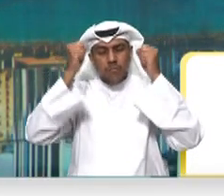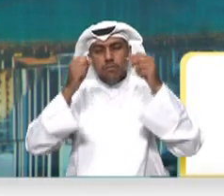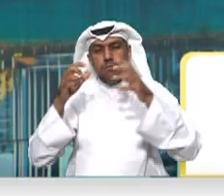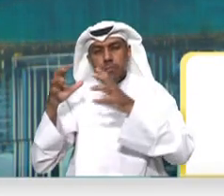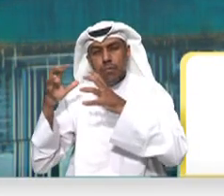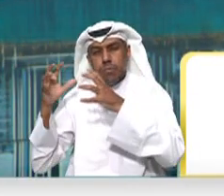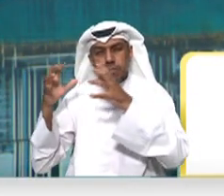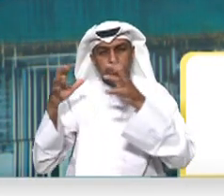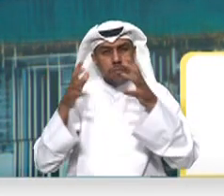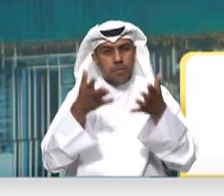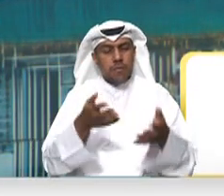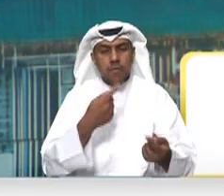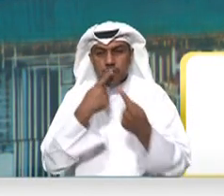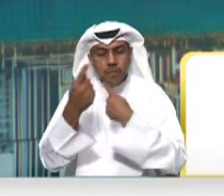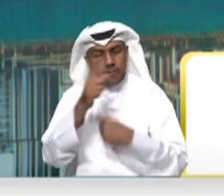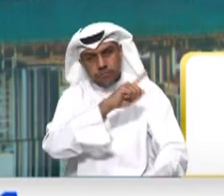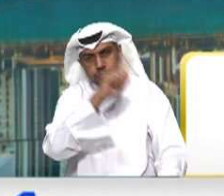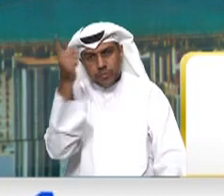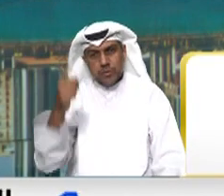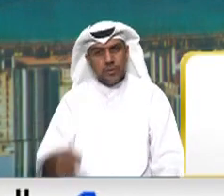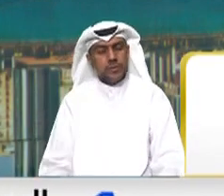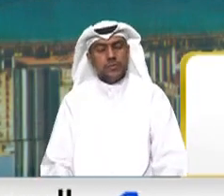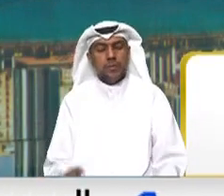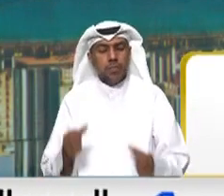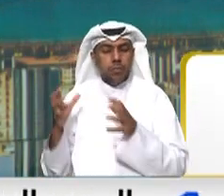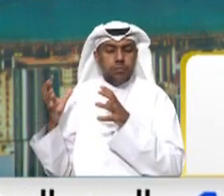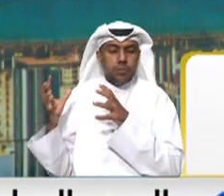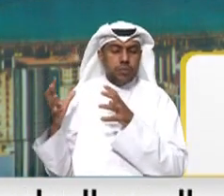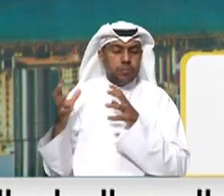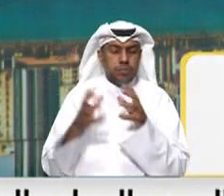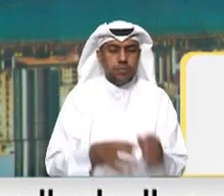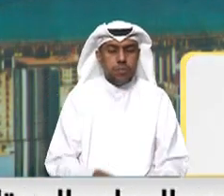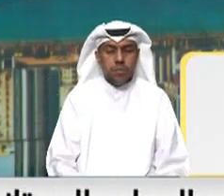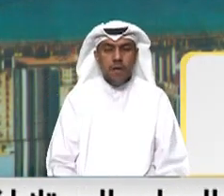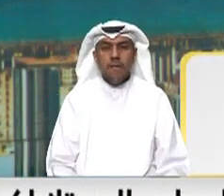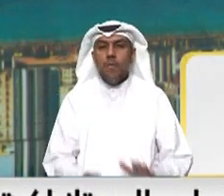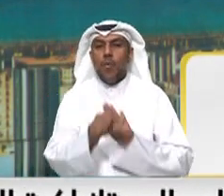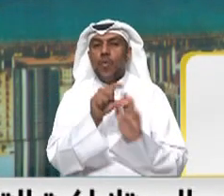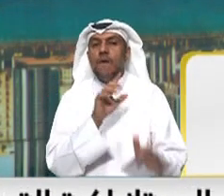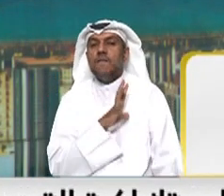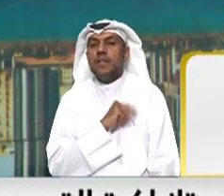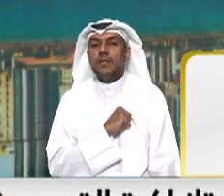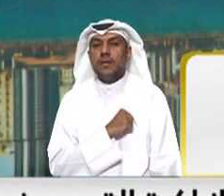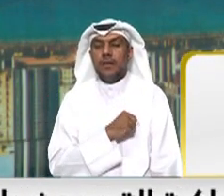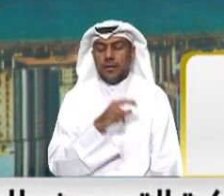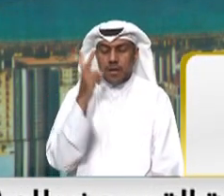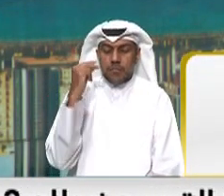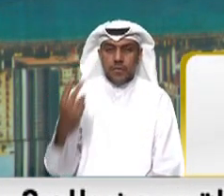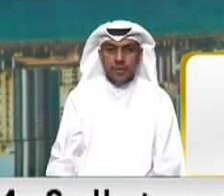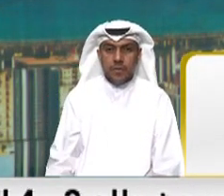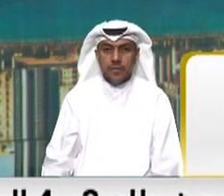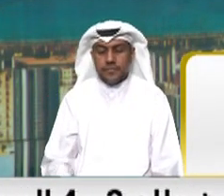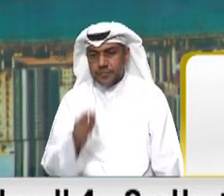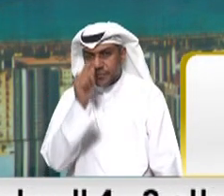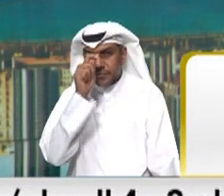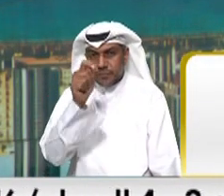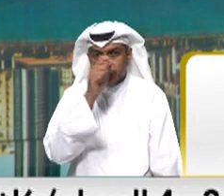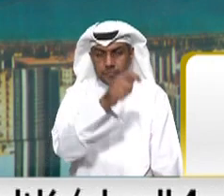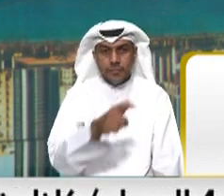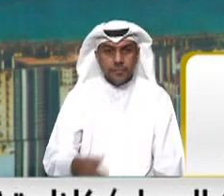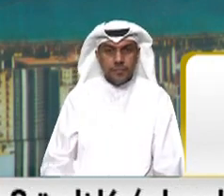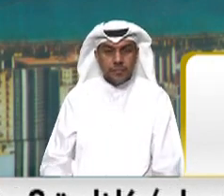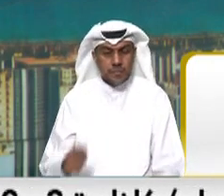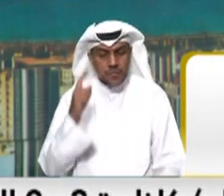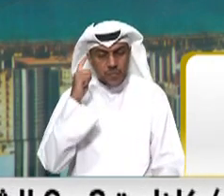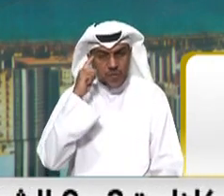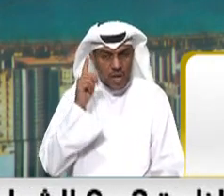فشل المفاوضات بين الطرفين وفيما بدات الجامعه تنفيذ عقوبات تستهدف المشاركين في